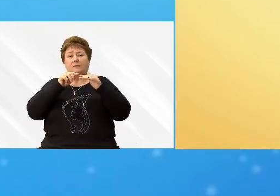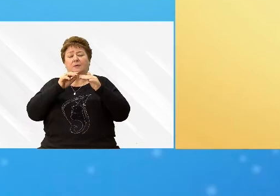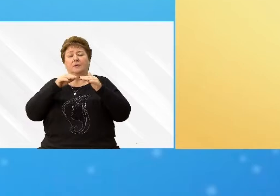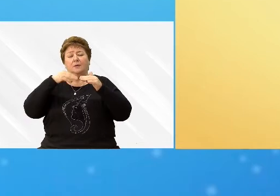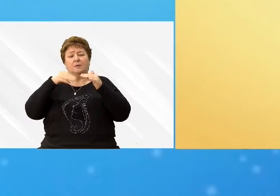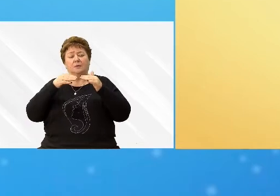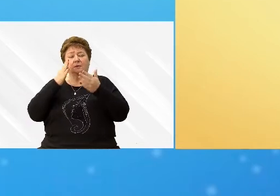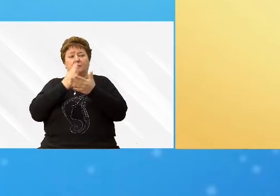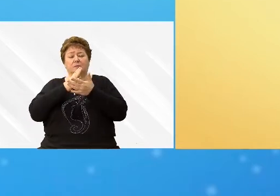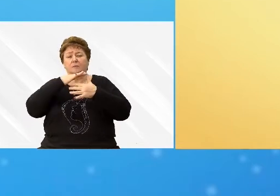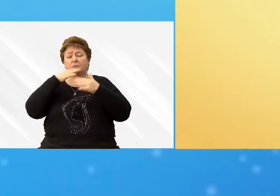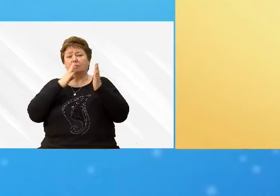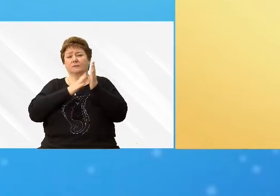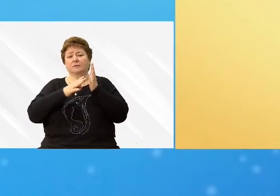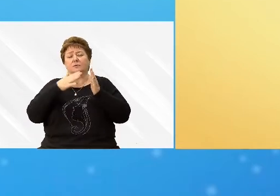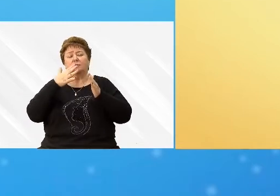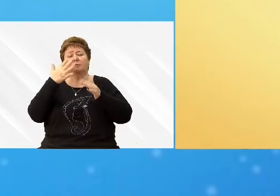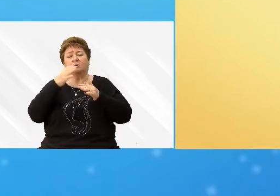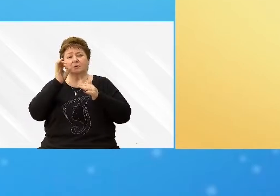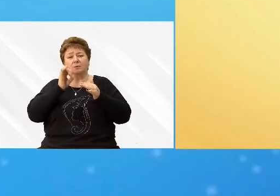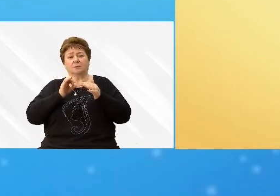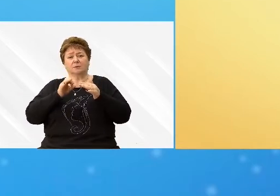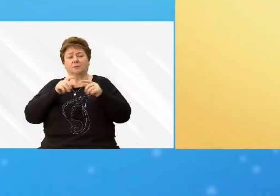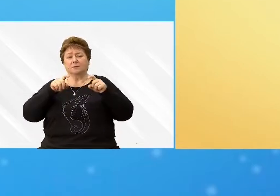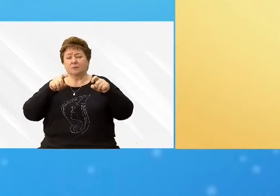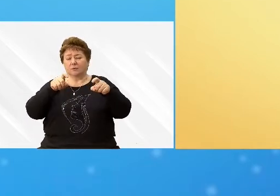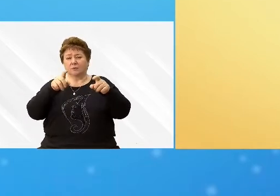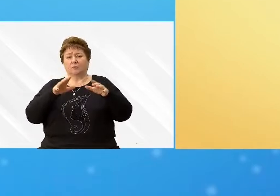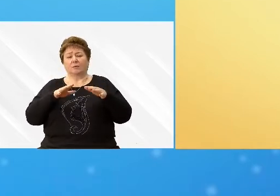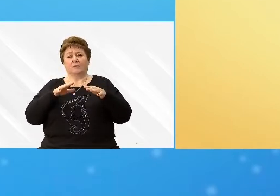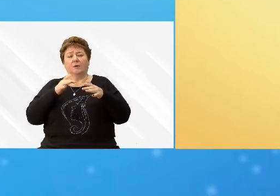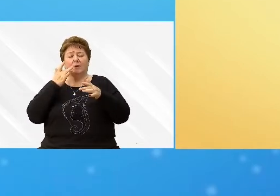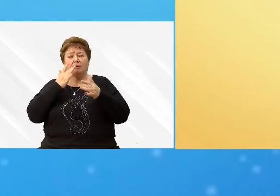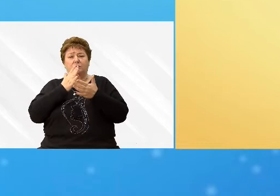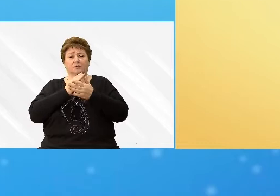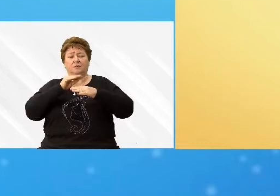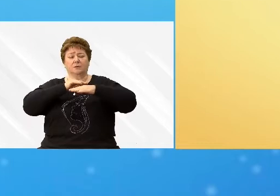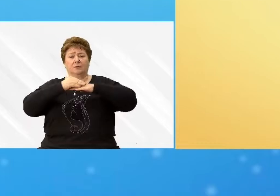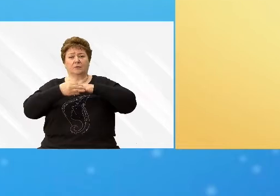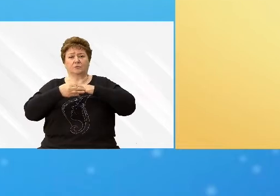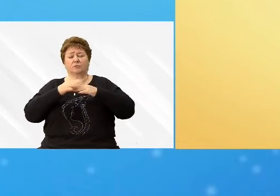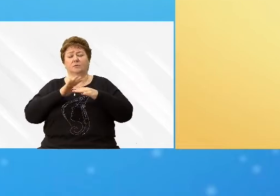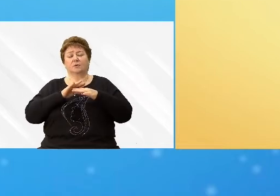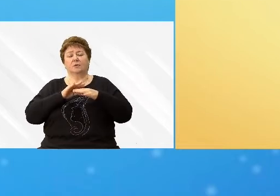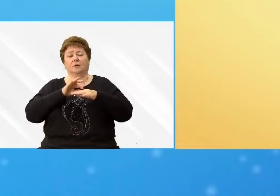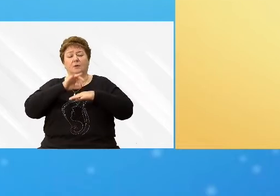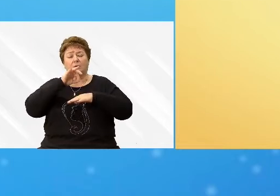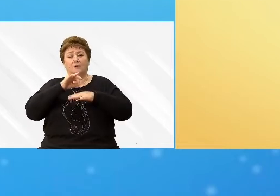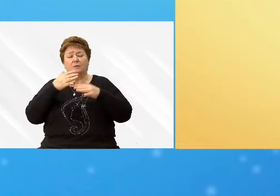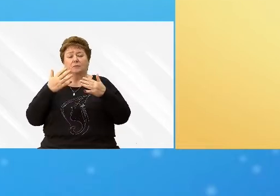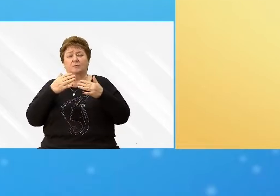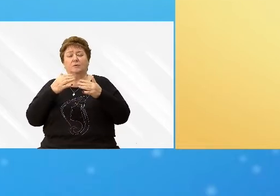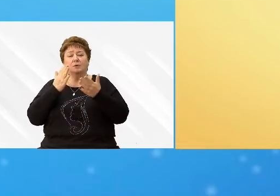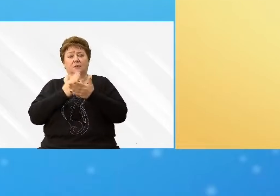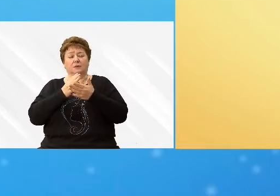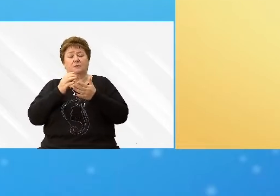сосредотачивается до 95 процентов микроорганизмов находящихся на коже рук а также могут быть яйца